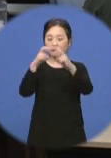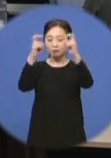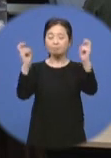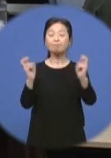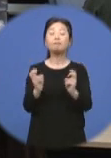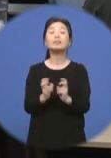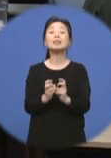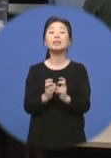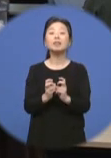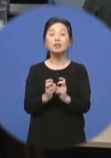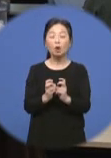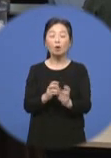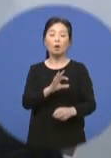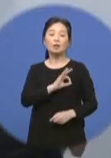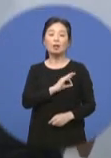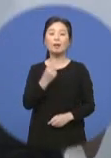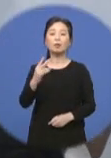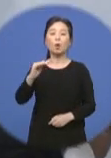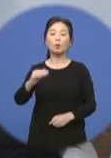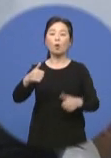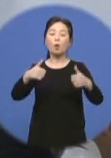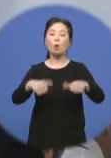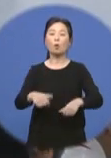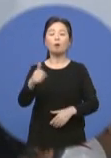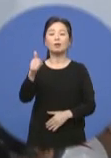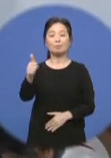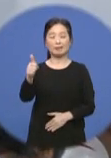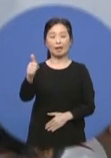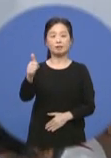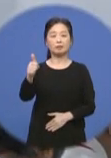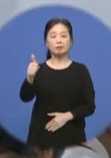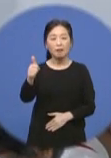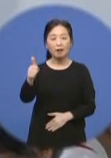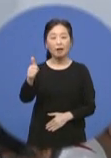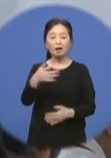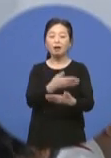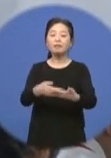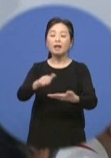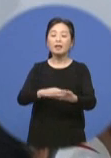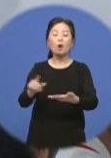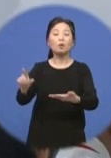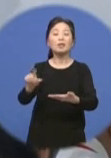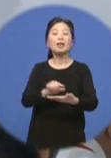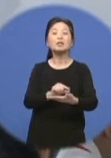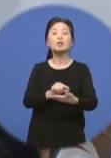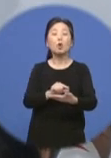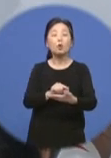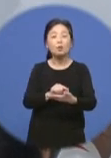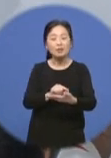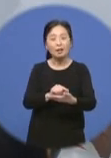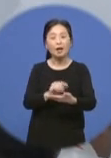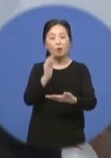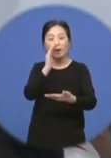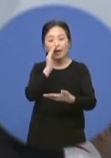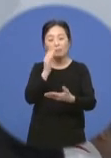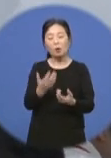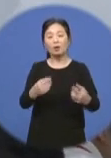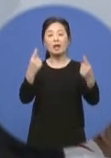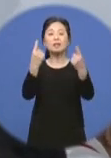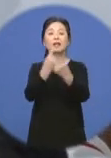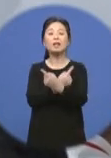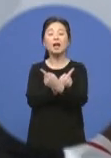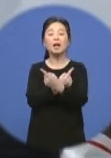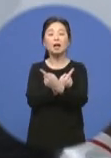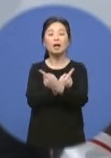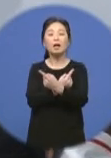信和さんが、データを利活用して和歌山県の活性化につなげるアプリケーションの開発に取り組んだ地